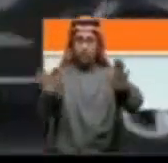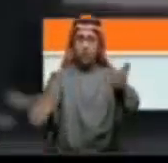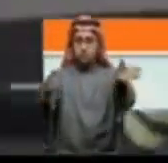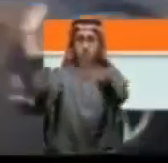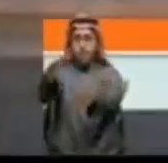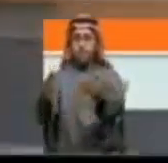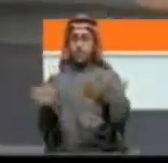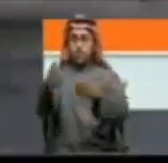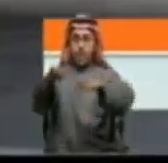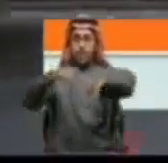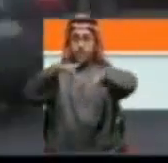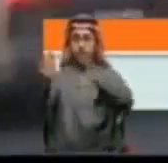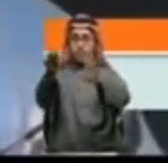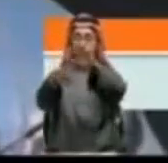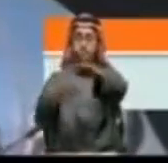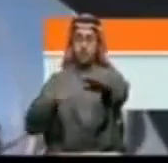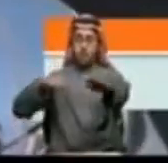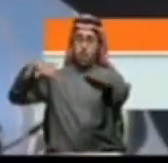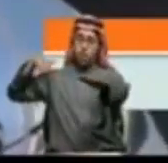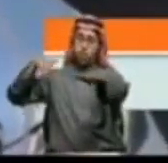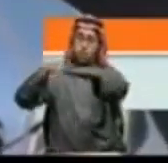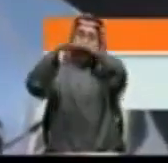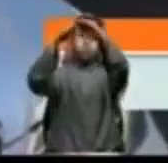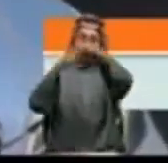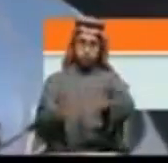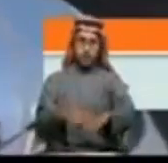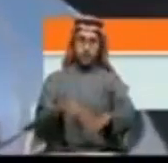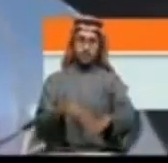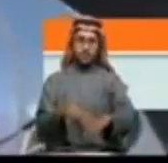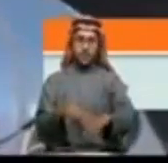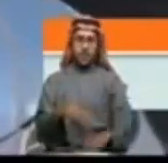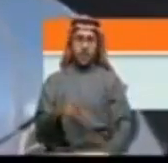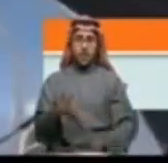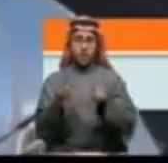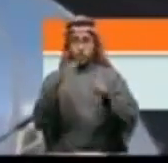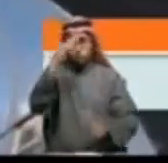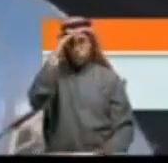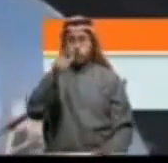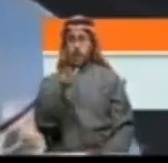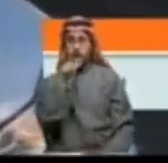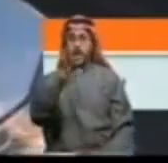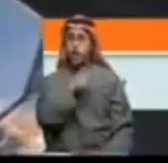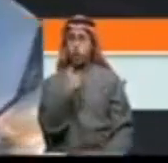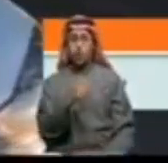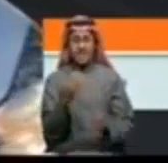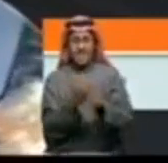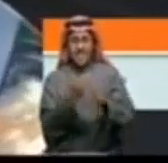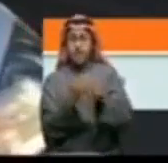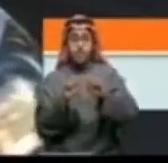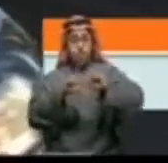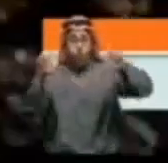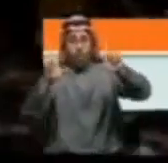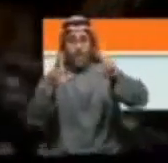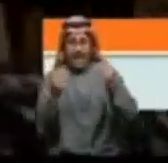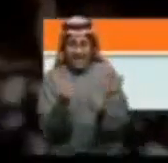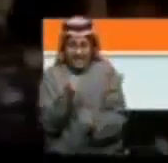سقطت من قطار الشحن على القضبان. وصرحت الشرطة بأن من السابق لأوانه معرفة سبب الحادث، إلا أن